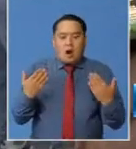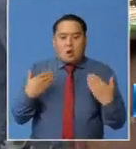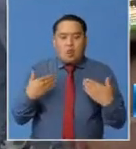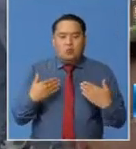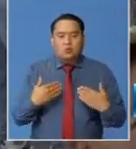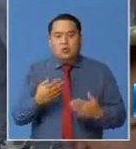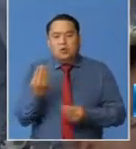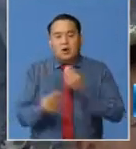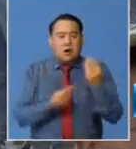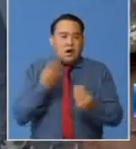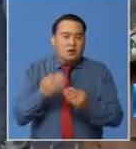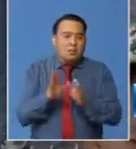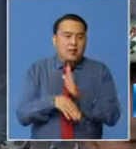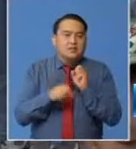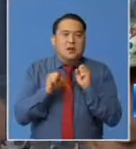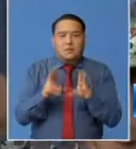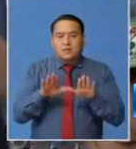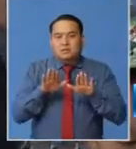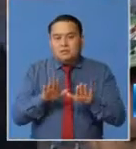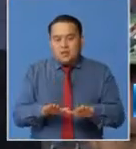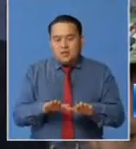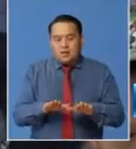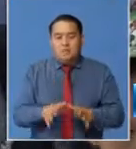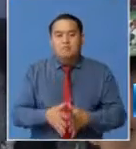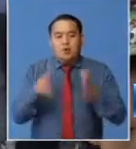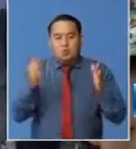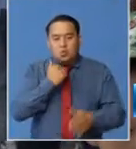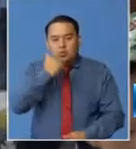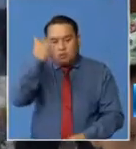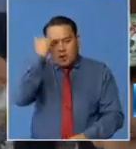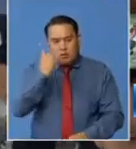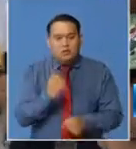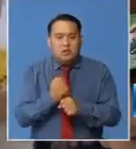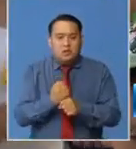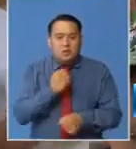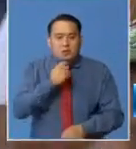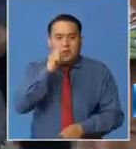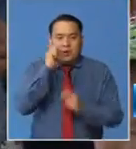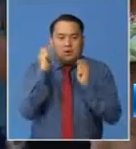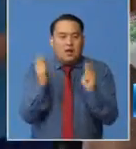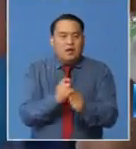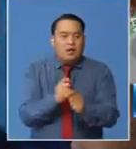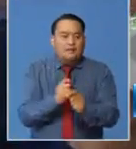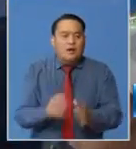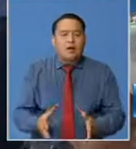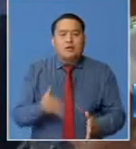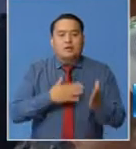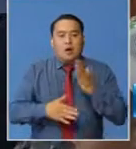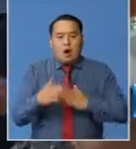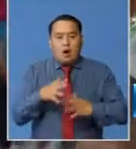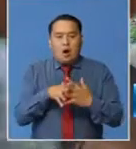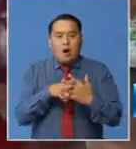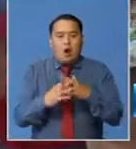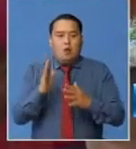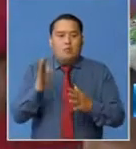вдоволь будут играться в безопасном месте. Спасибо большое всем тем, кто сделал такой подарок. Надеюсь, в скором времени наш аул